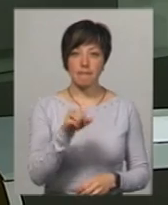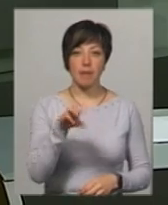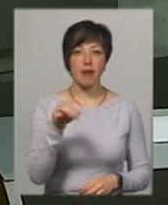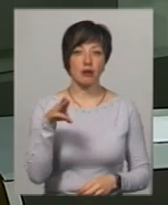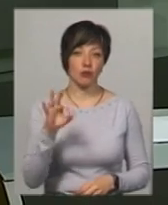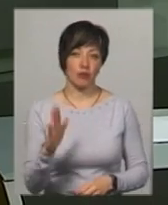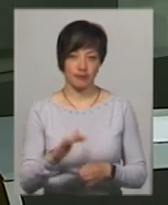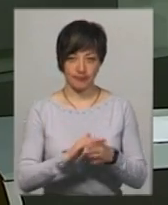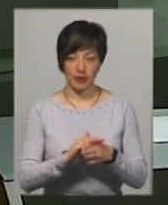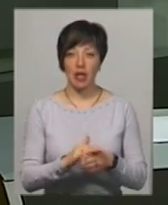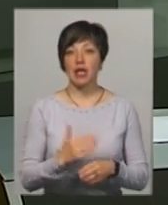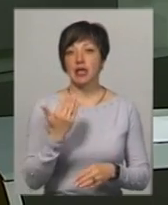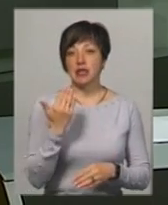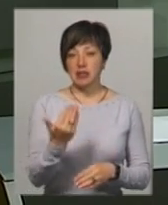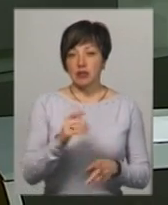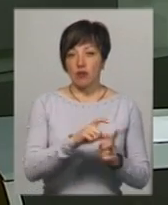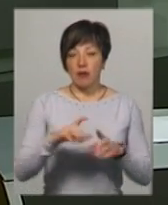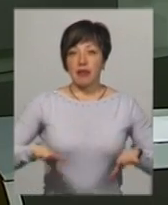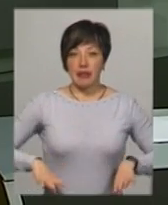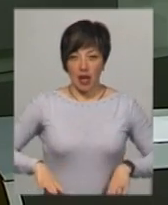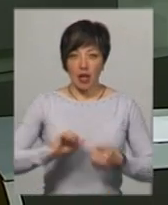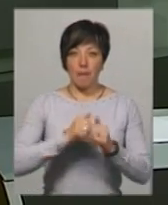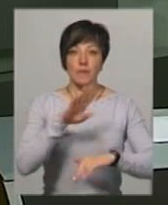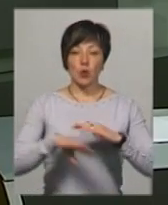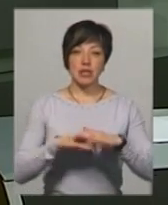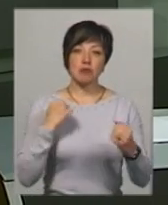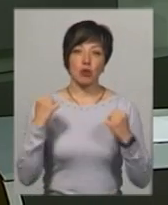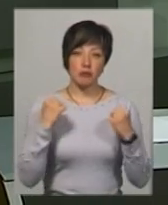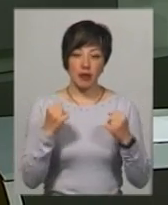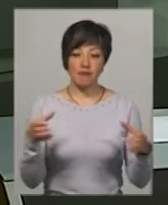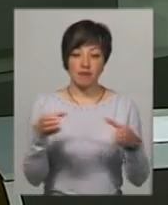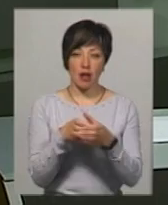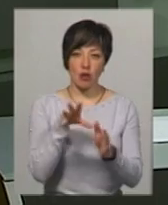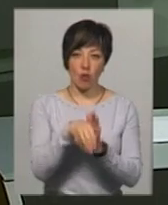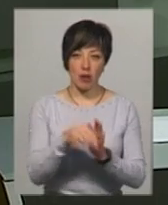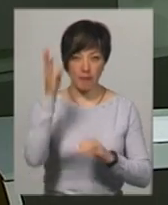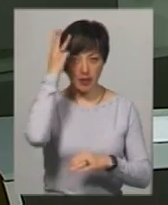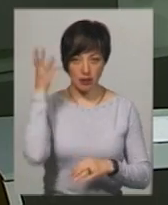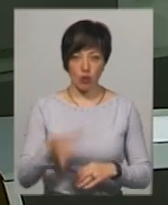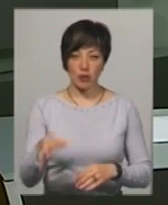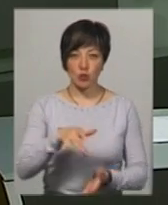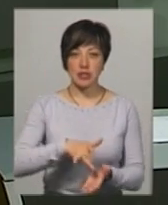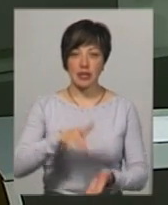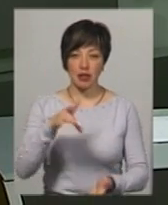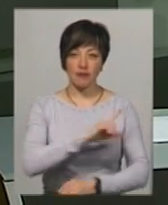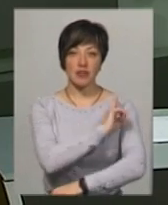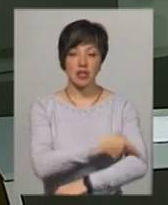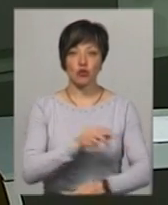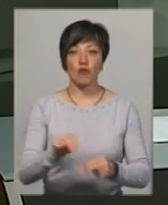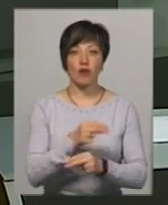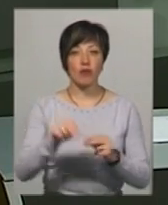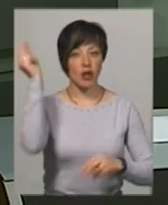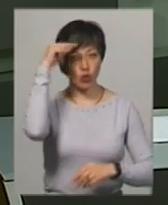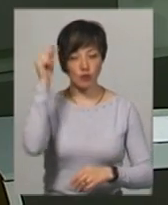Маматов. За словами Сергія Чайки, кам'янець-подільські тхвондисти в складі команди Хмельницького обласного центру фізичного